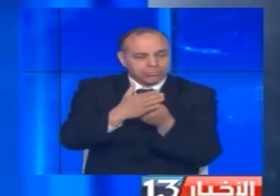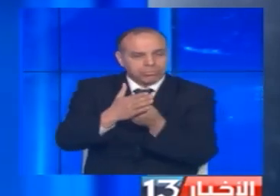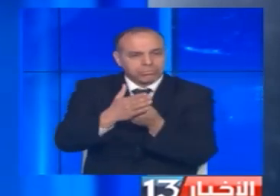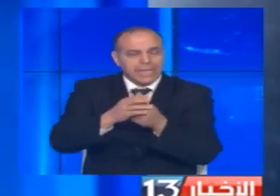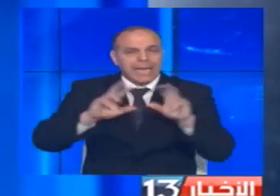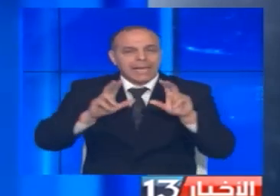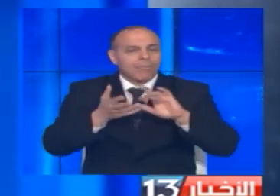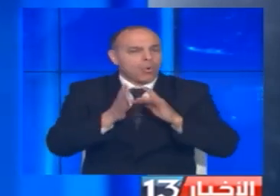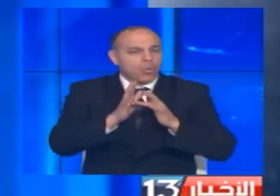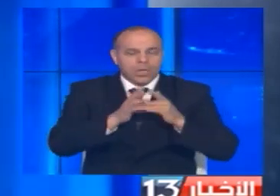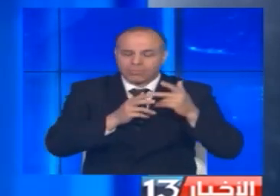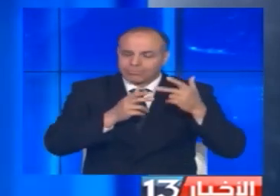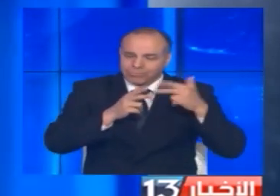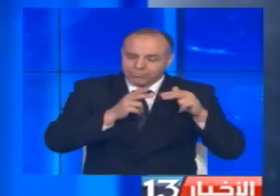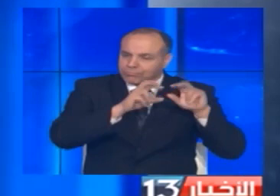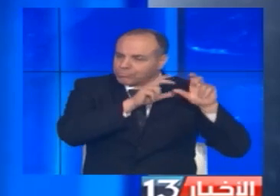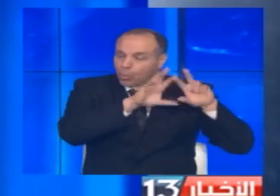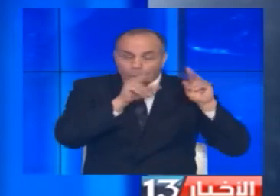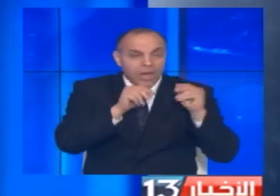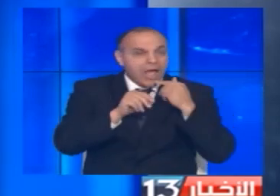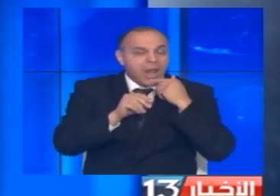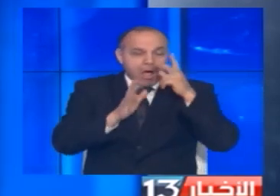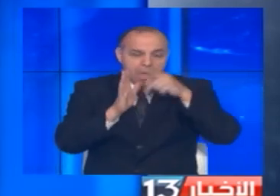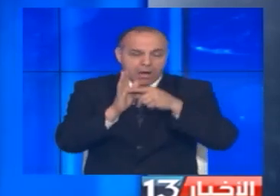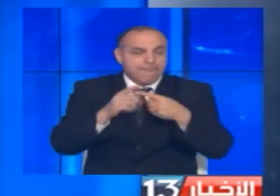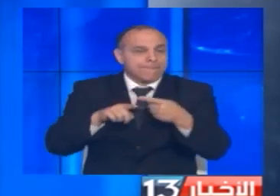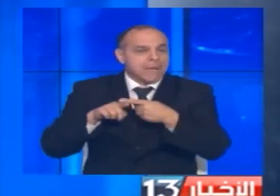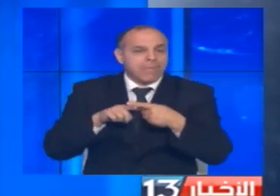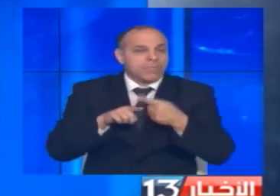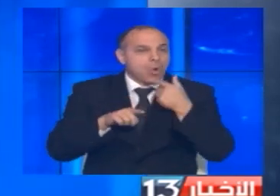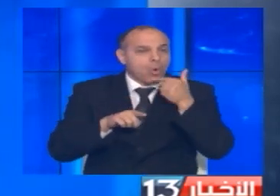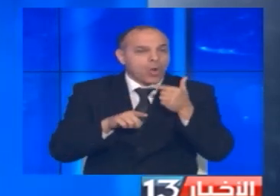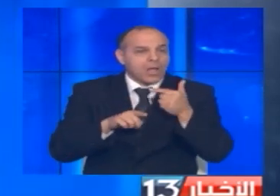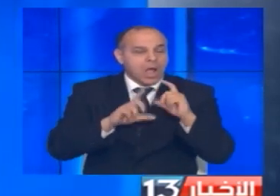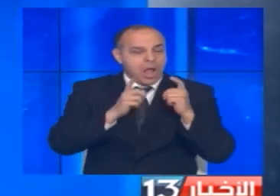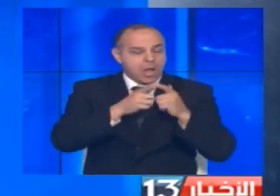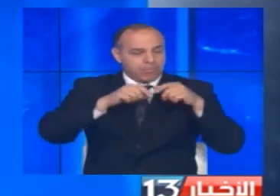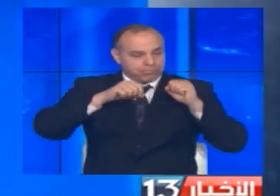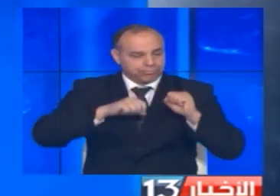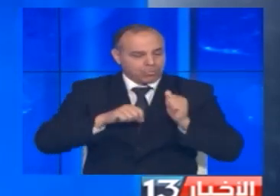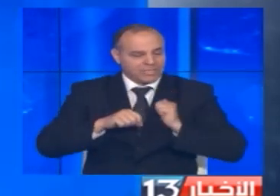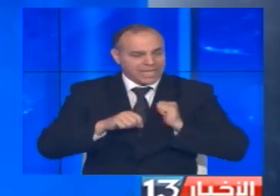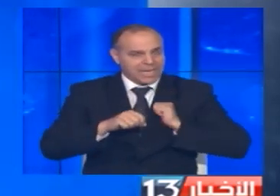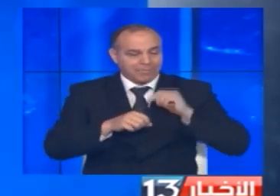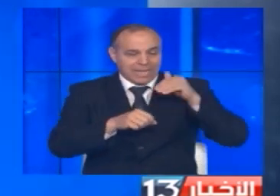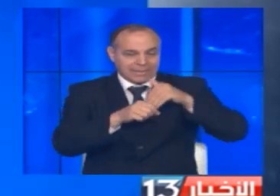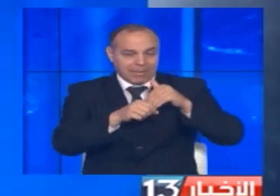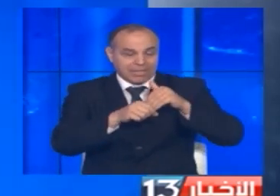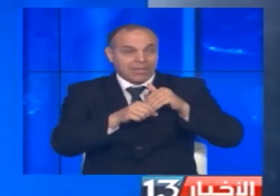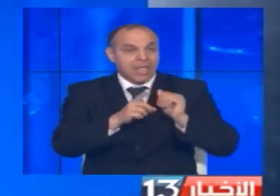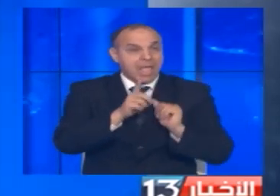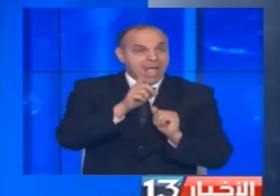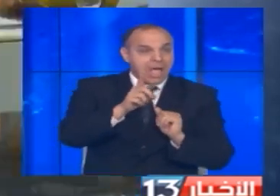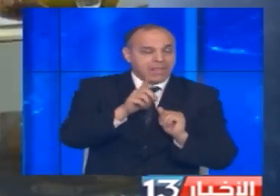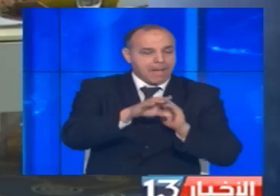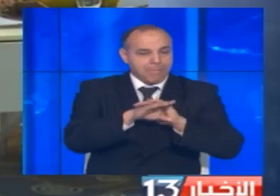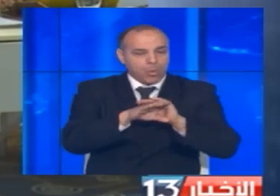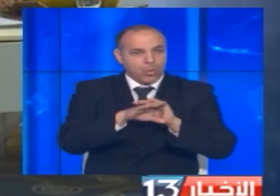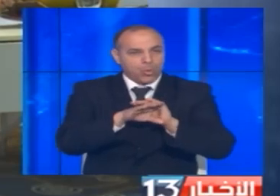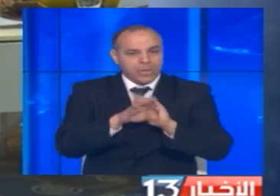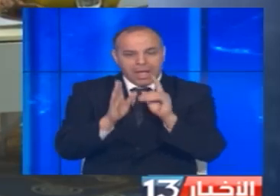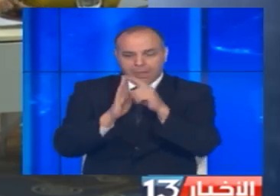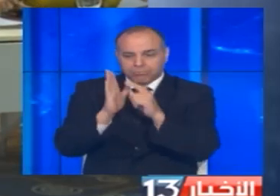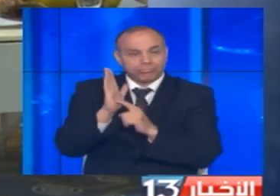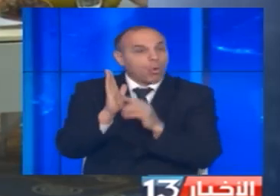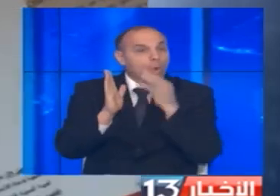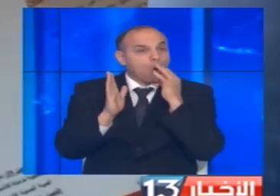بوسائل الإعلام السمعي البصري حول القرار المشترك بينها وبين الهيئة العليا المستقلة للانتخابات والمتعلق بضبط